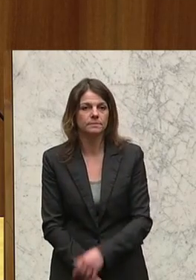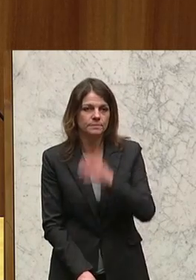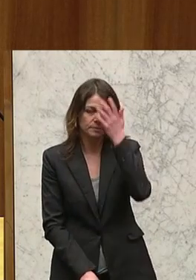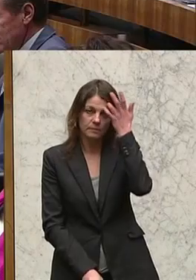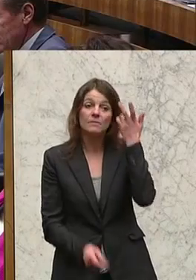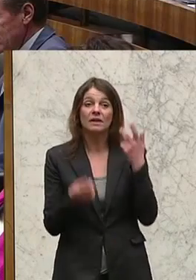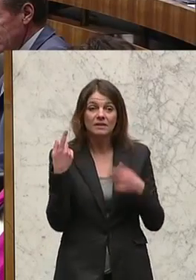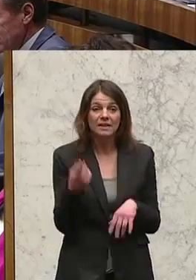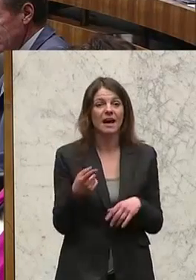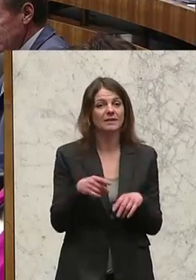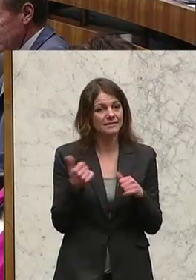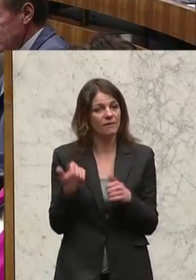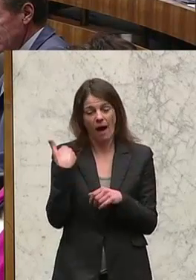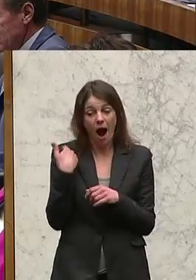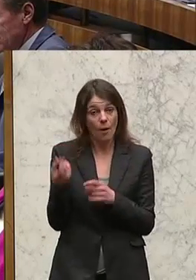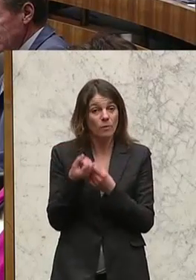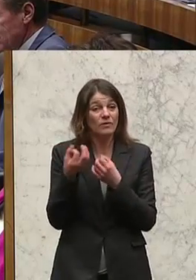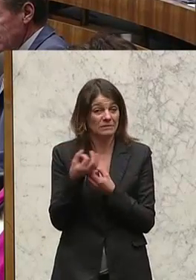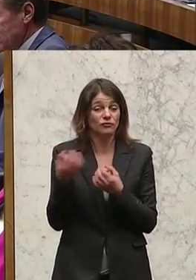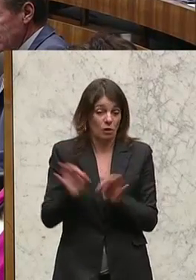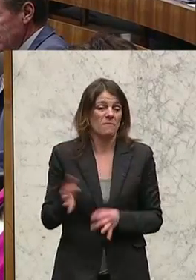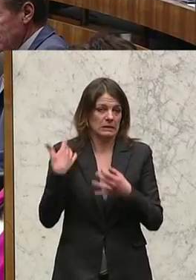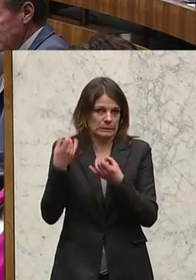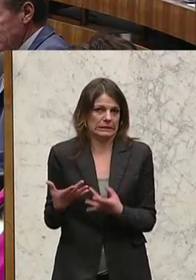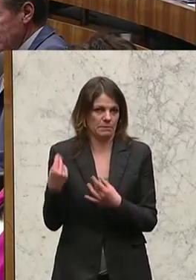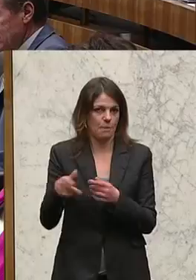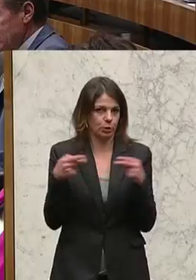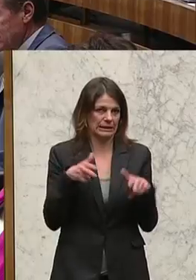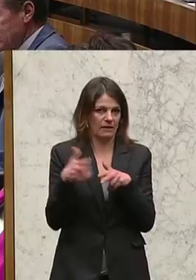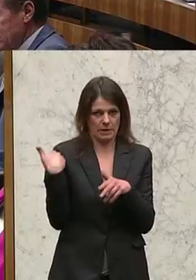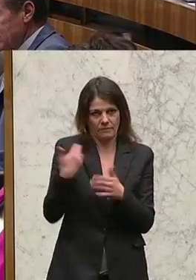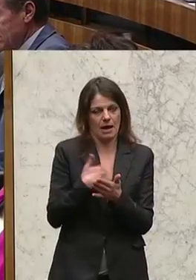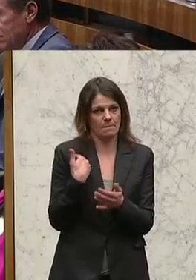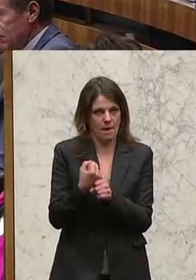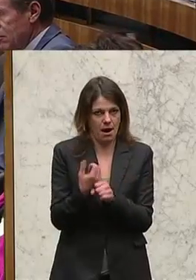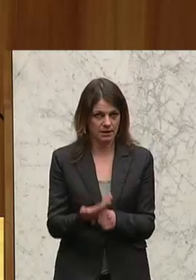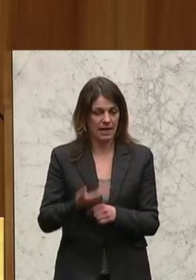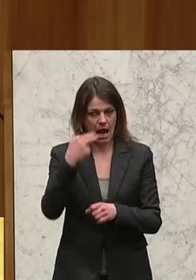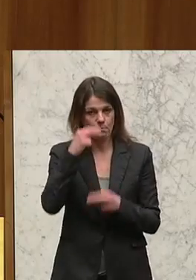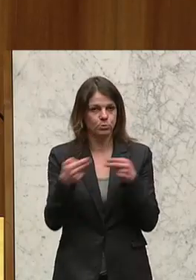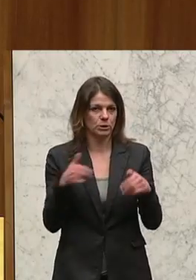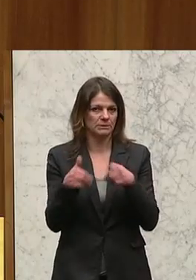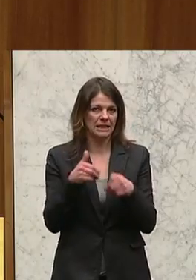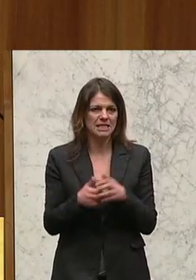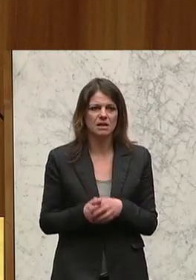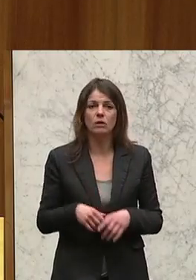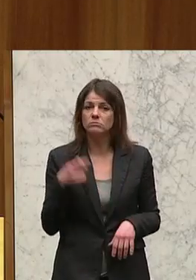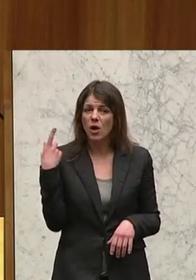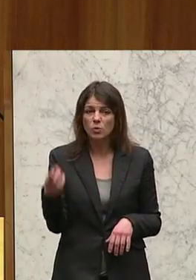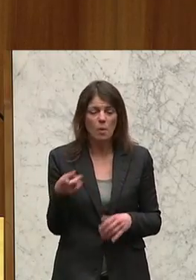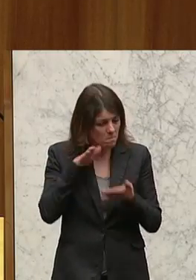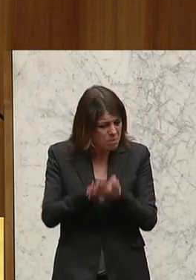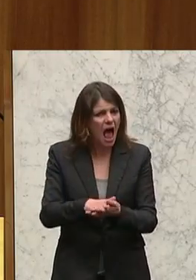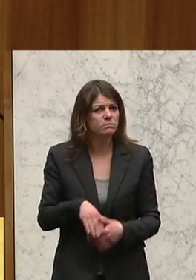Das ist der eigentliche Sündenfall dieser Bundesregierung, Herr Bundesminister. Und das Tragische ist, Sie verharren in der